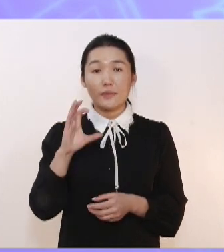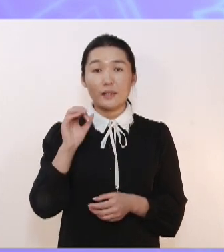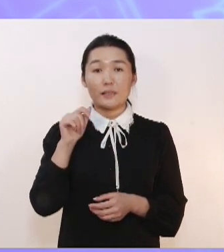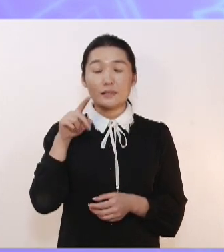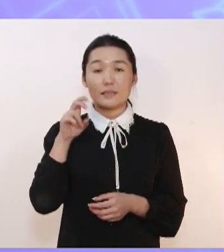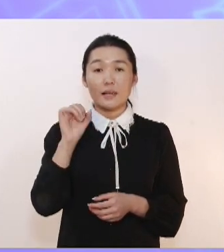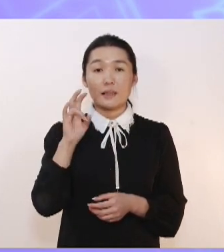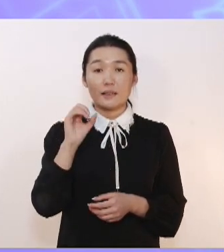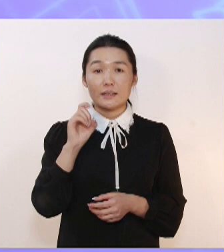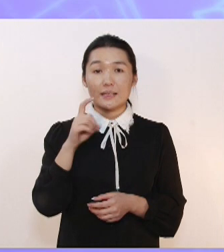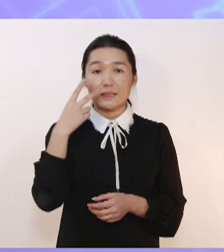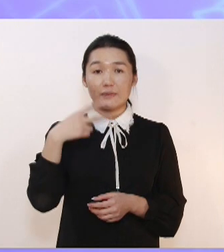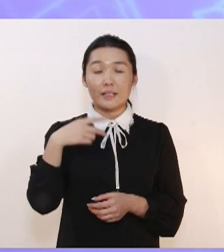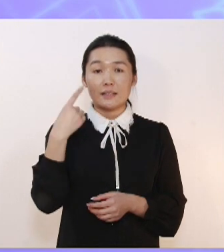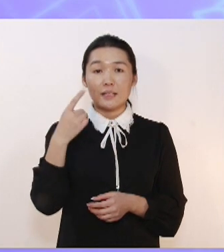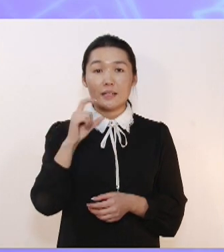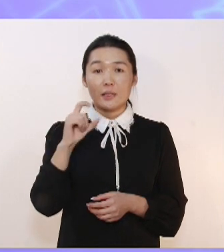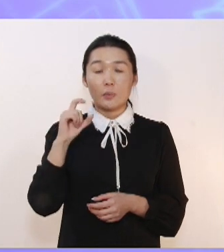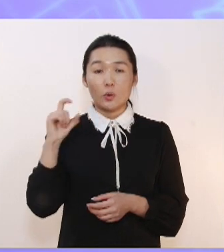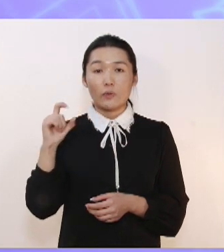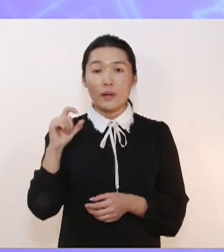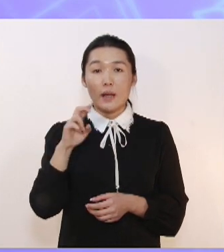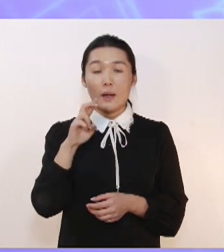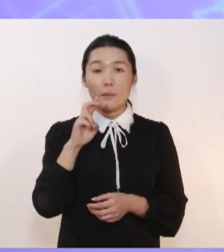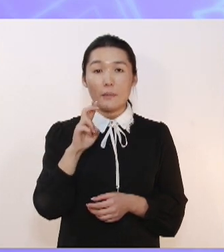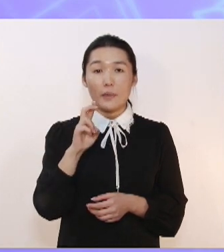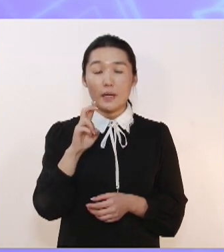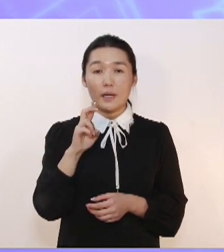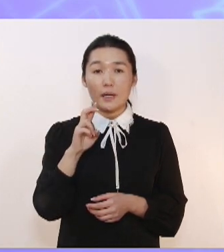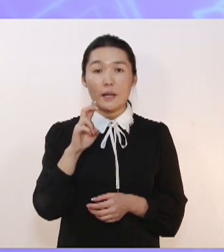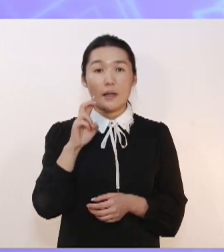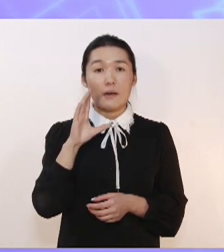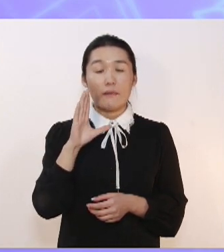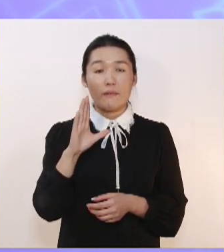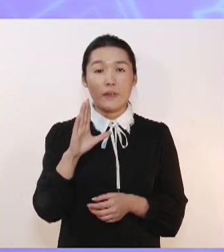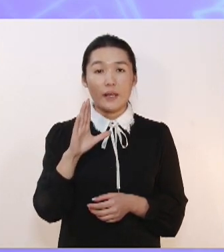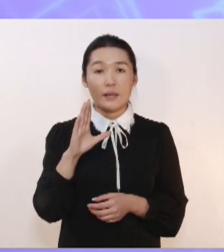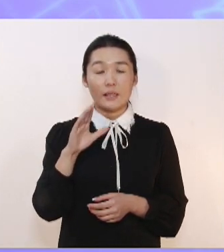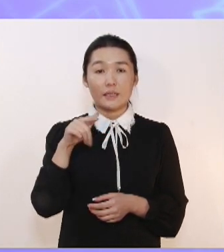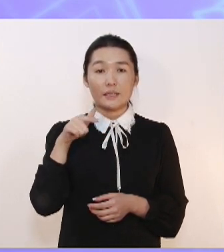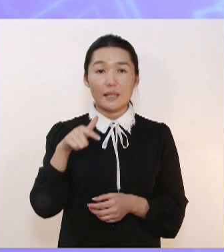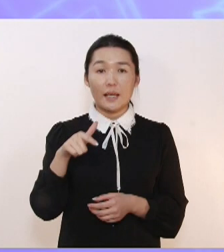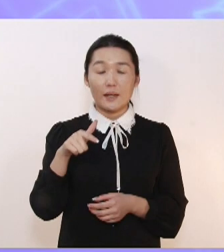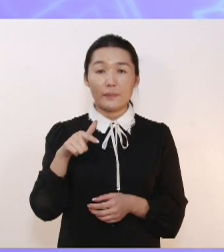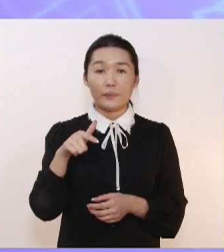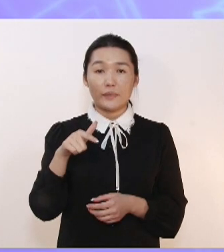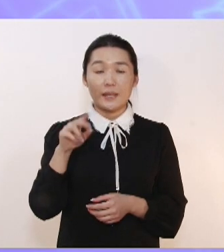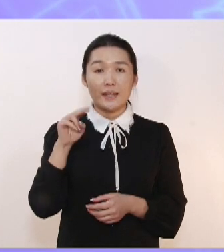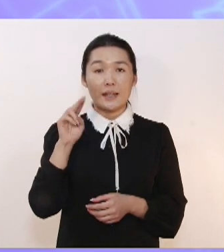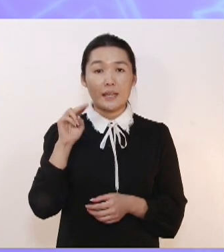Согласных 21 буква. Б, В, Г,